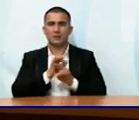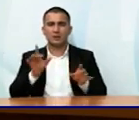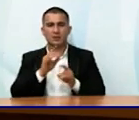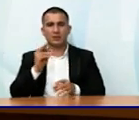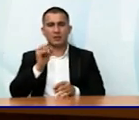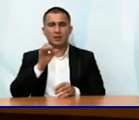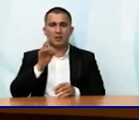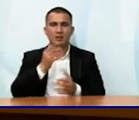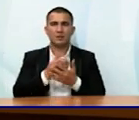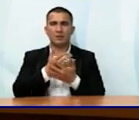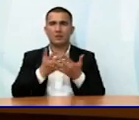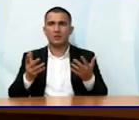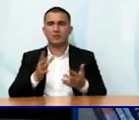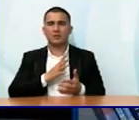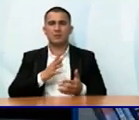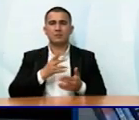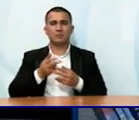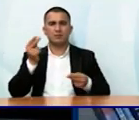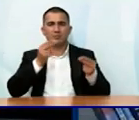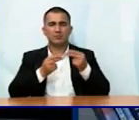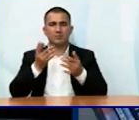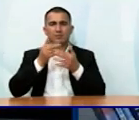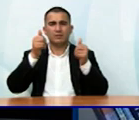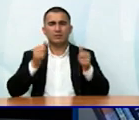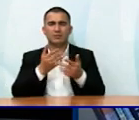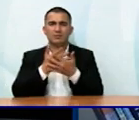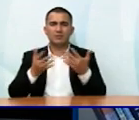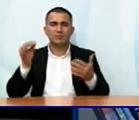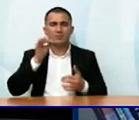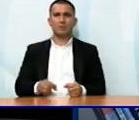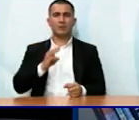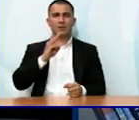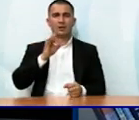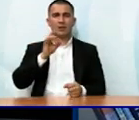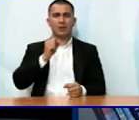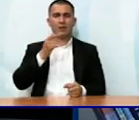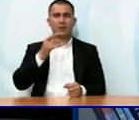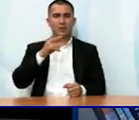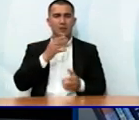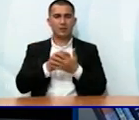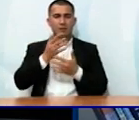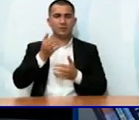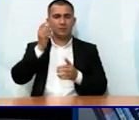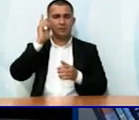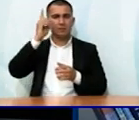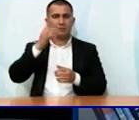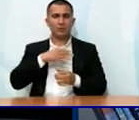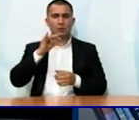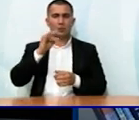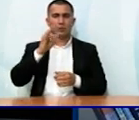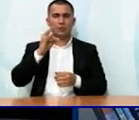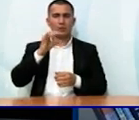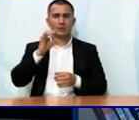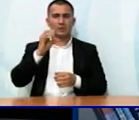bo'lasiz. Tragediya janri haqida keling qisqacha gaplashib o'tamiz. Tragediya janri qadimgi Yunonistonda paydo bo'lgan janr